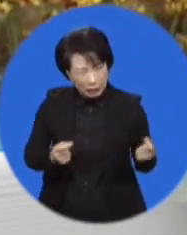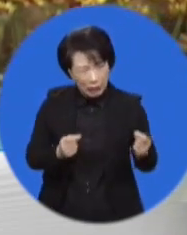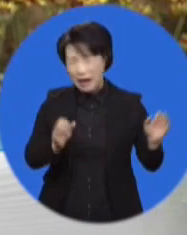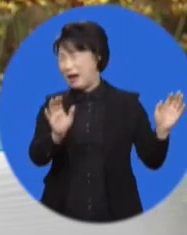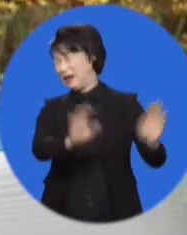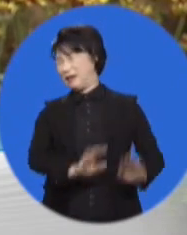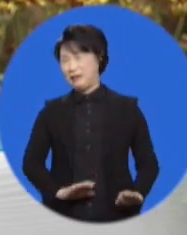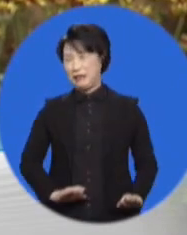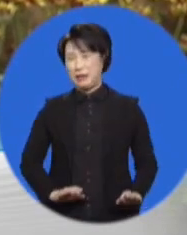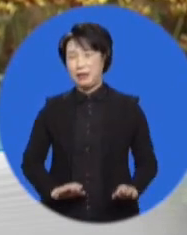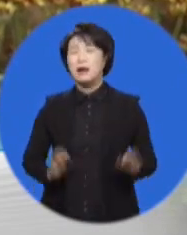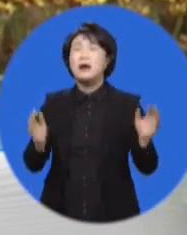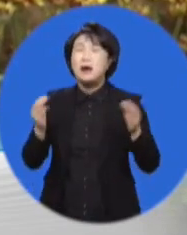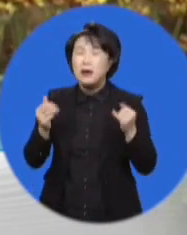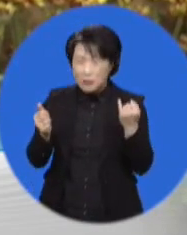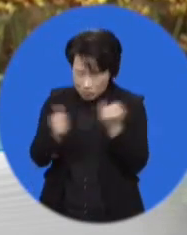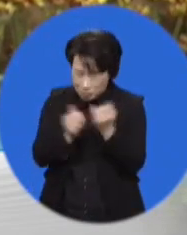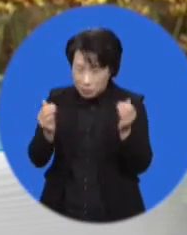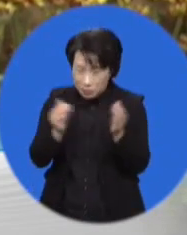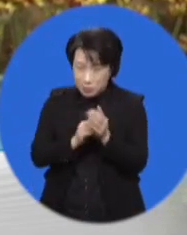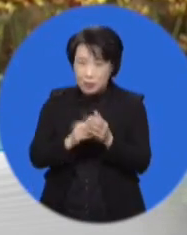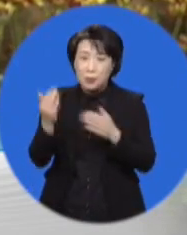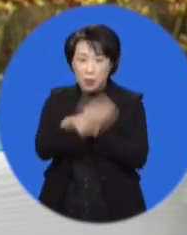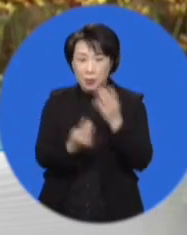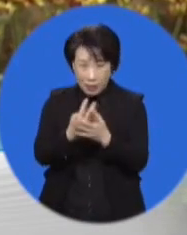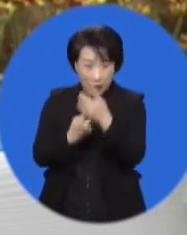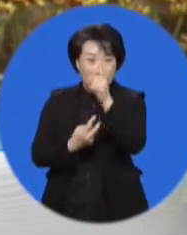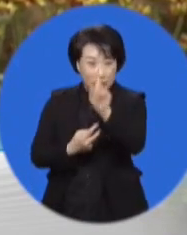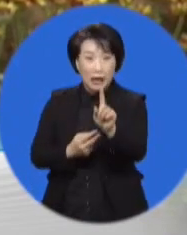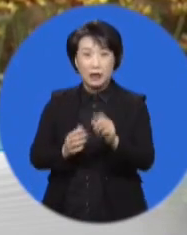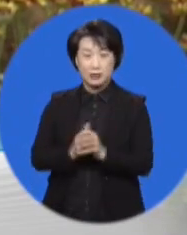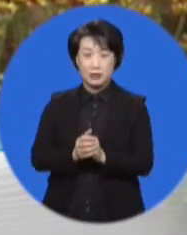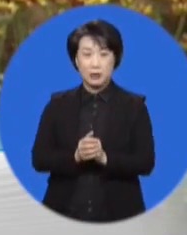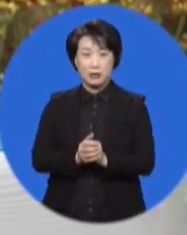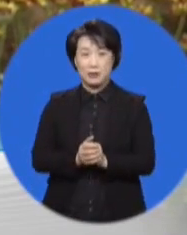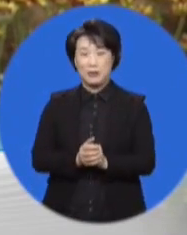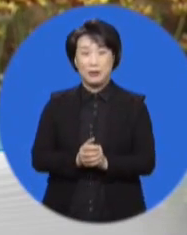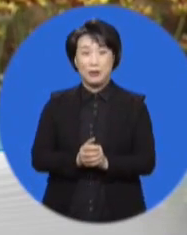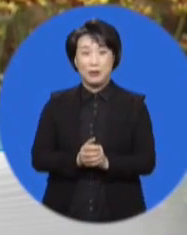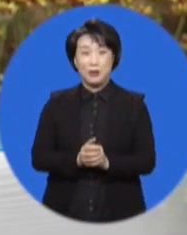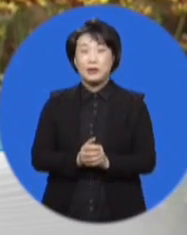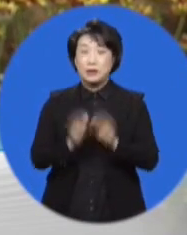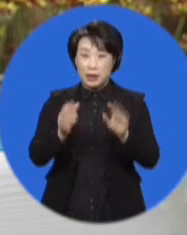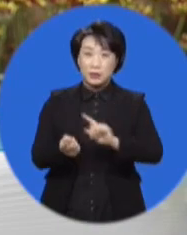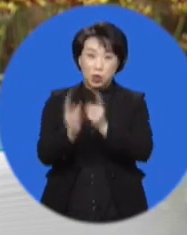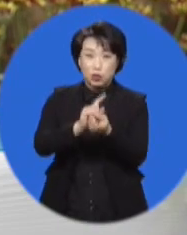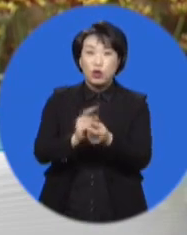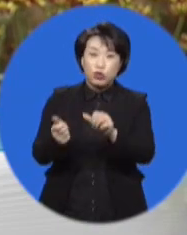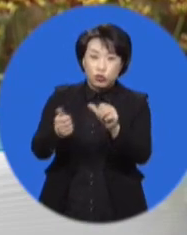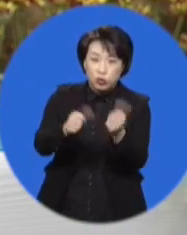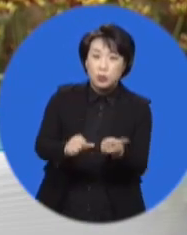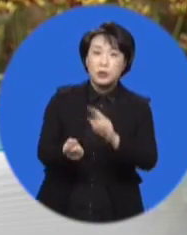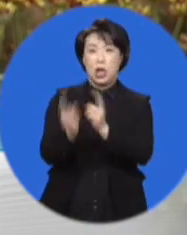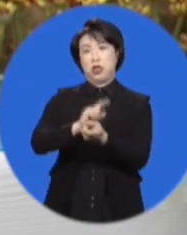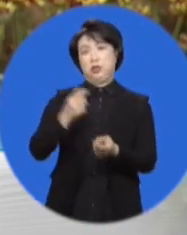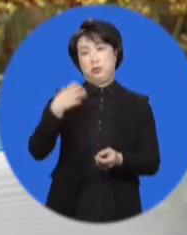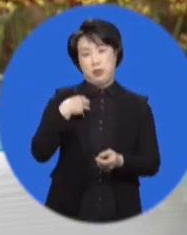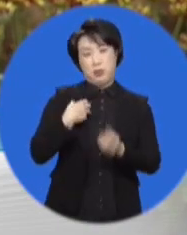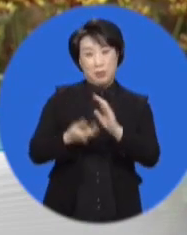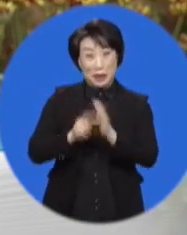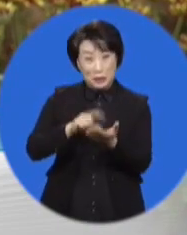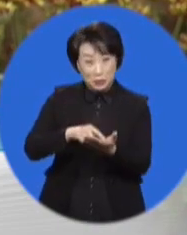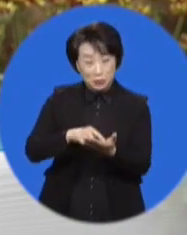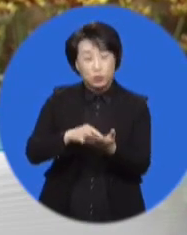한 몸 된 아주 서로 죽음을 대신할 수 있을